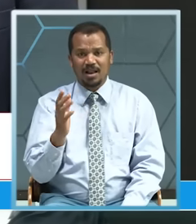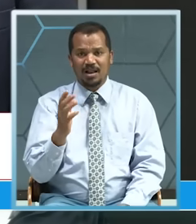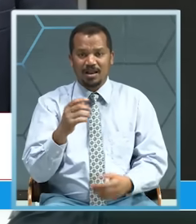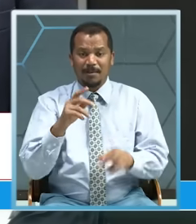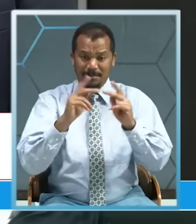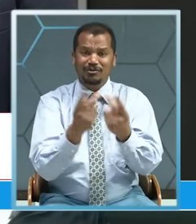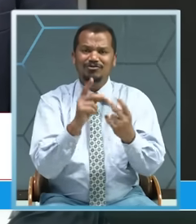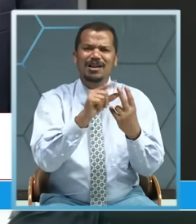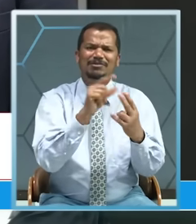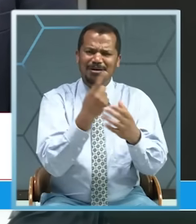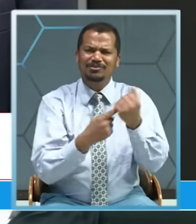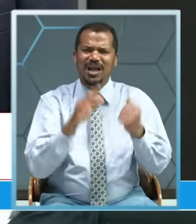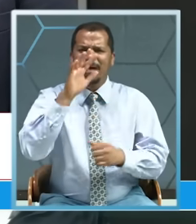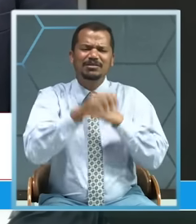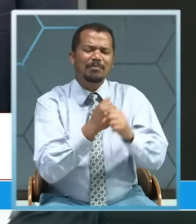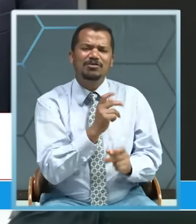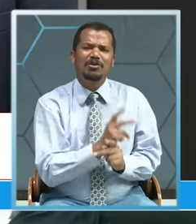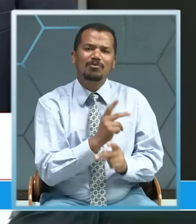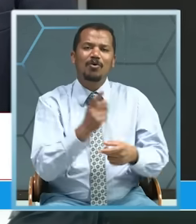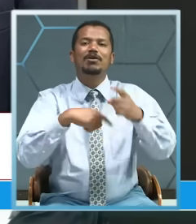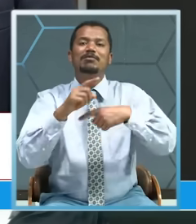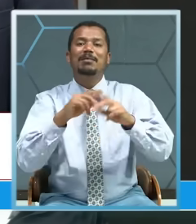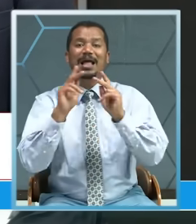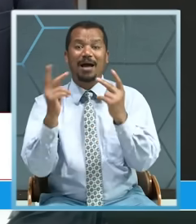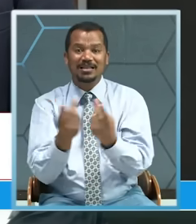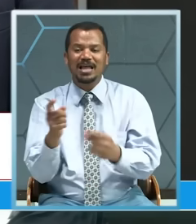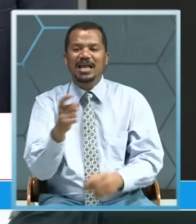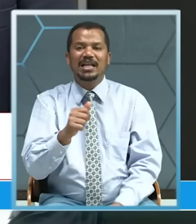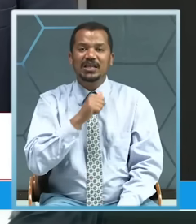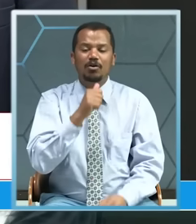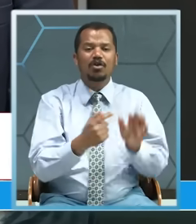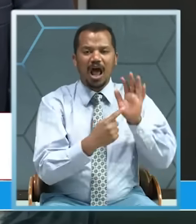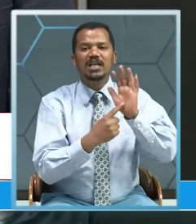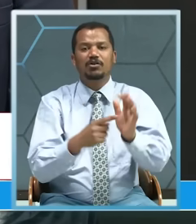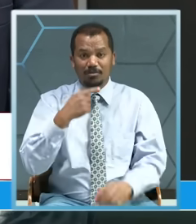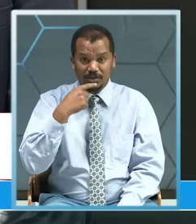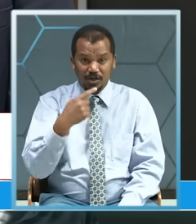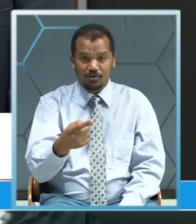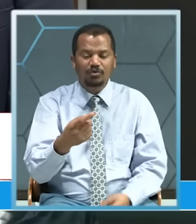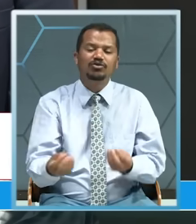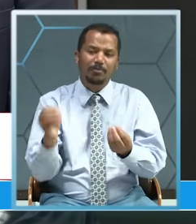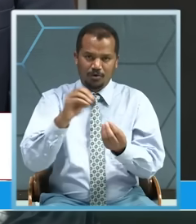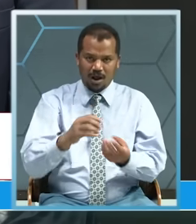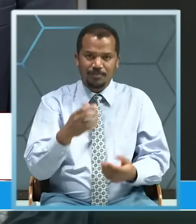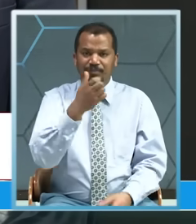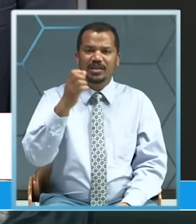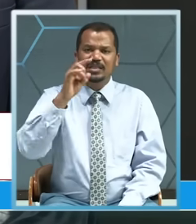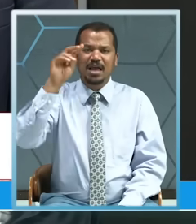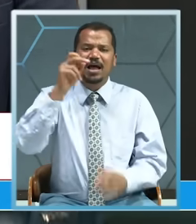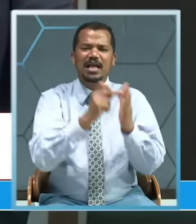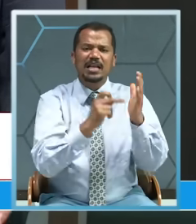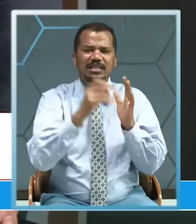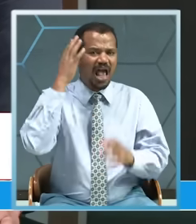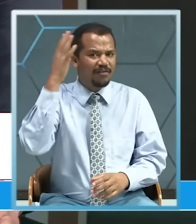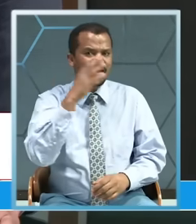ብለዋል። ፓርቲው ለምርጫ ብቻ 5 ዓመት ጠብቆ የሚመጣ ፓርቲ እንዳልሆነም አሳይቷል ሲሉም አክለዋል። ኢዜማ